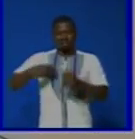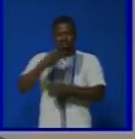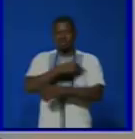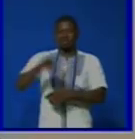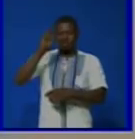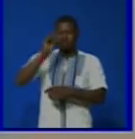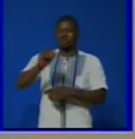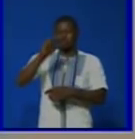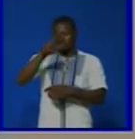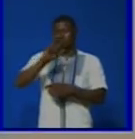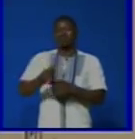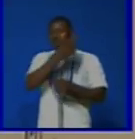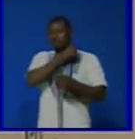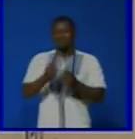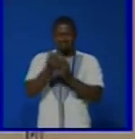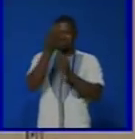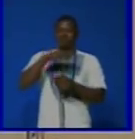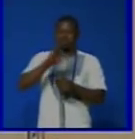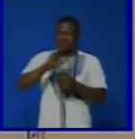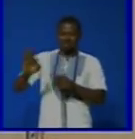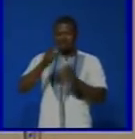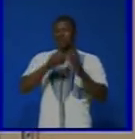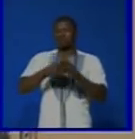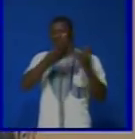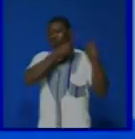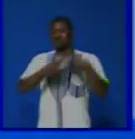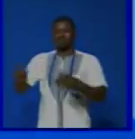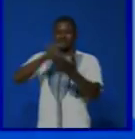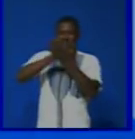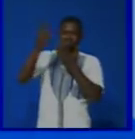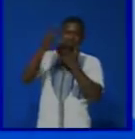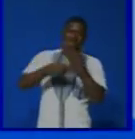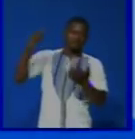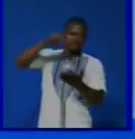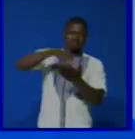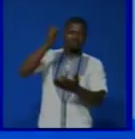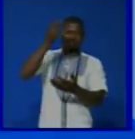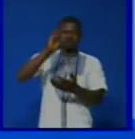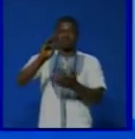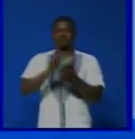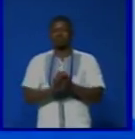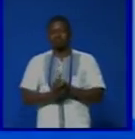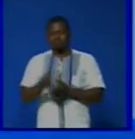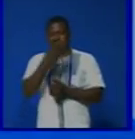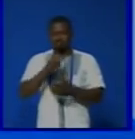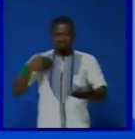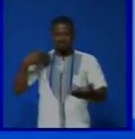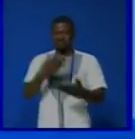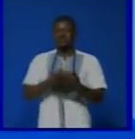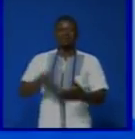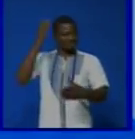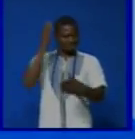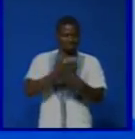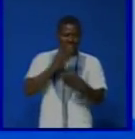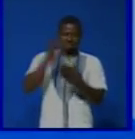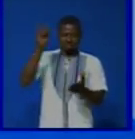qui a entamé son 3e cycle en mai 2017. Les atteintes aux droits de l'homme se manifestent ces dernières